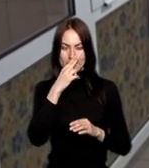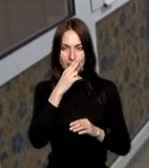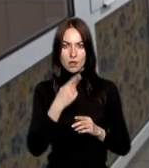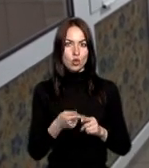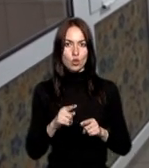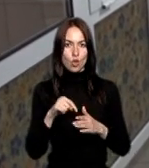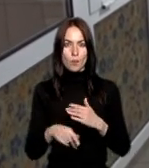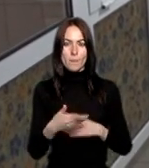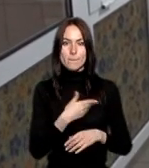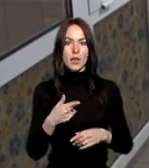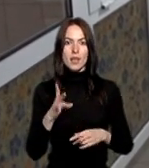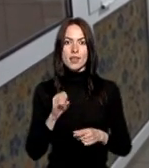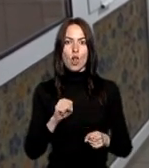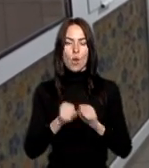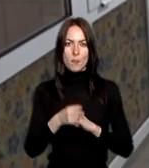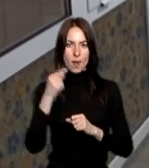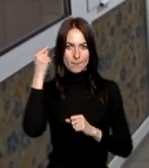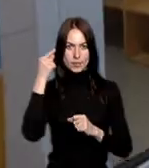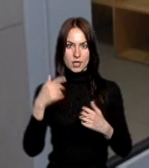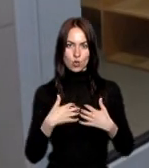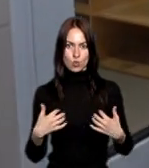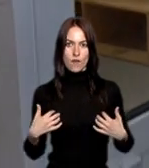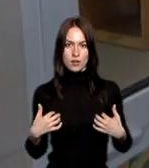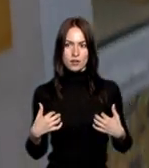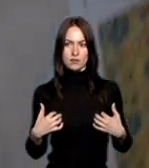ми не ламаємо психіку тваринам.